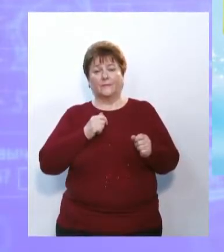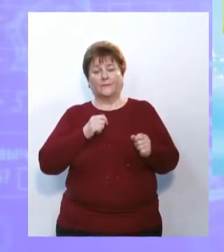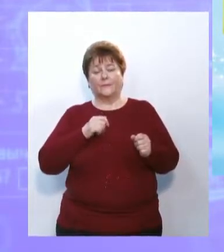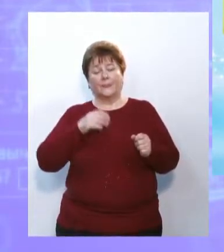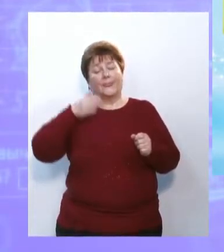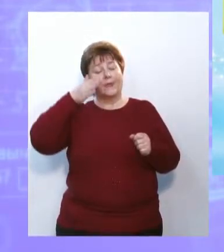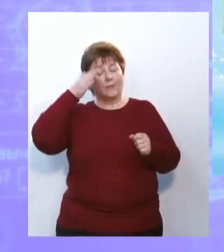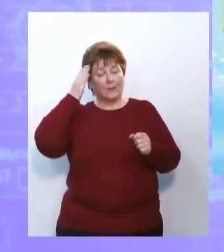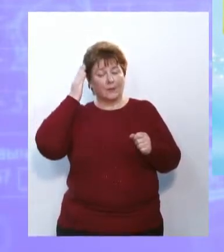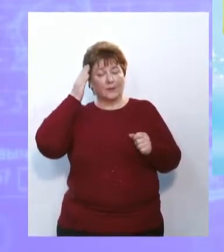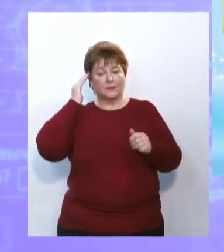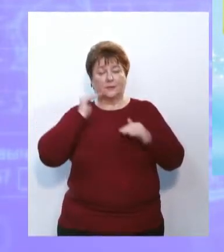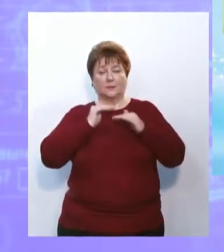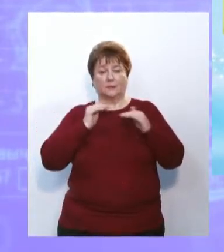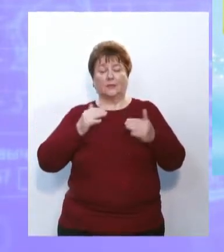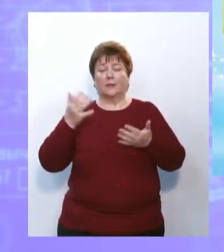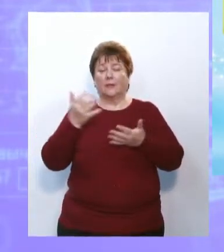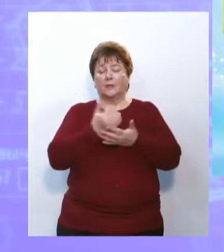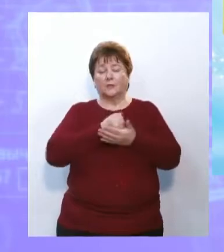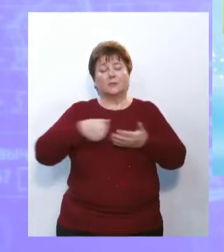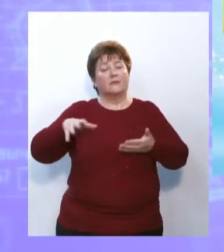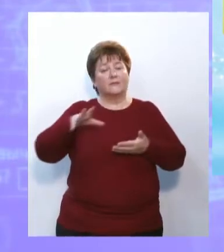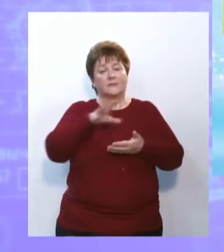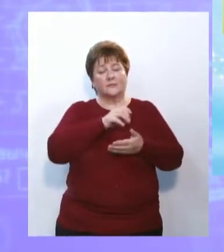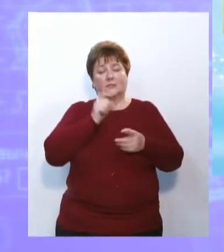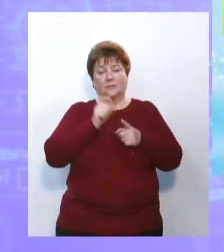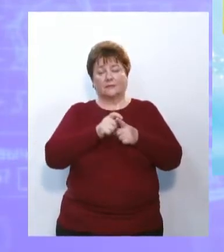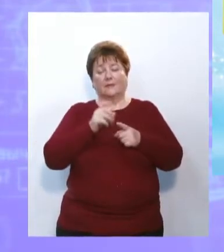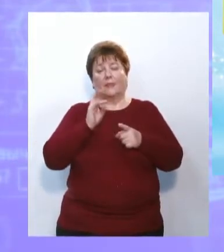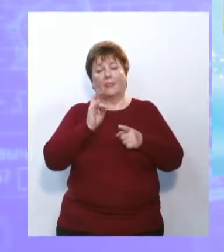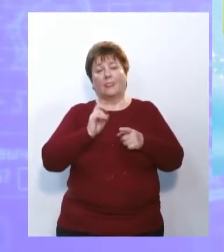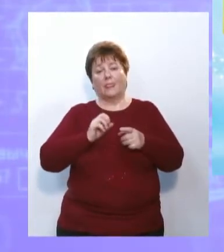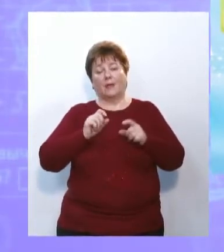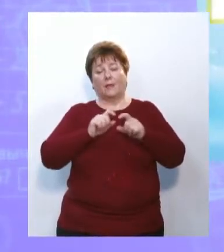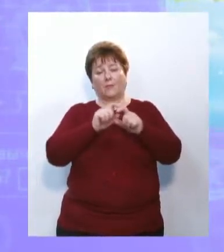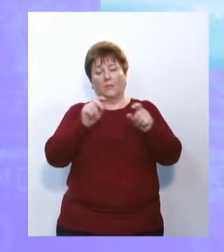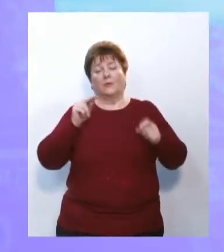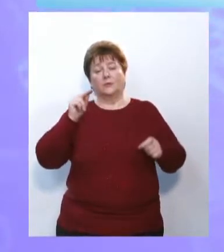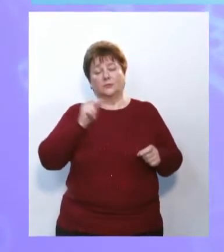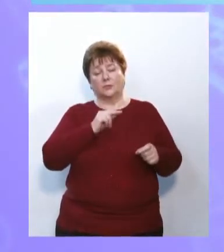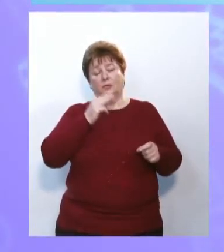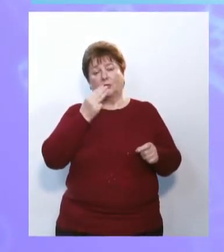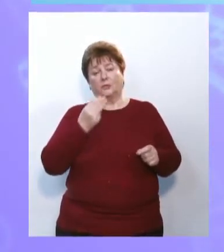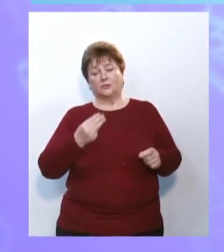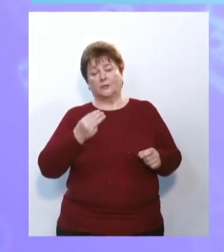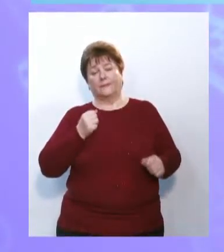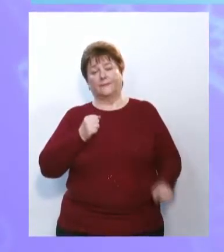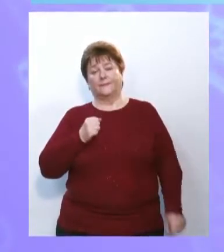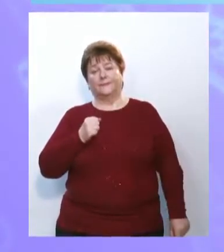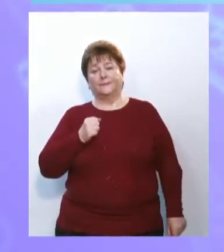Молодцы! Мы нашли все слова на буквы Ч и Щ.